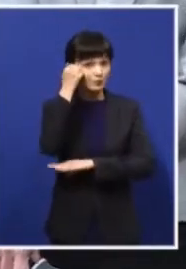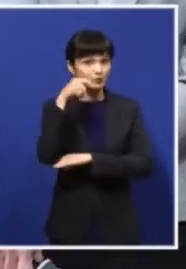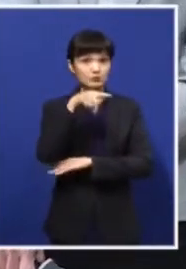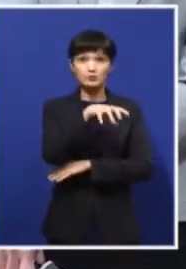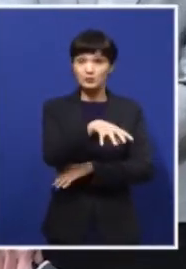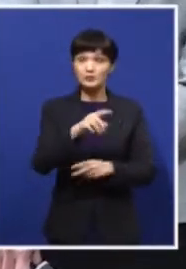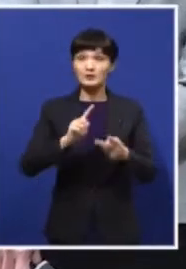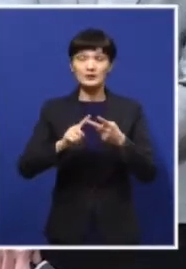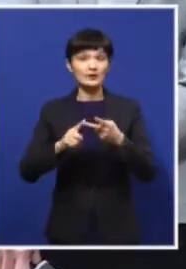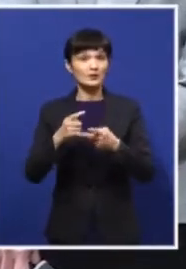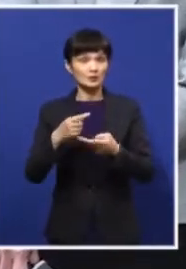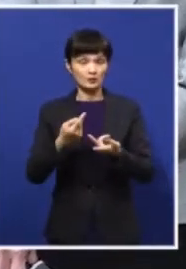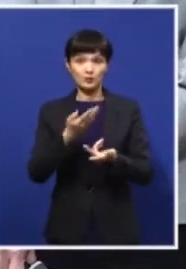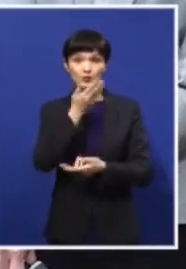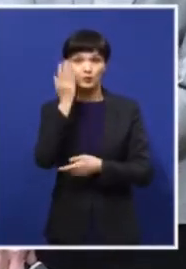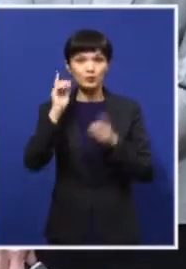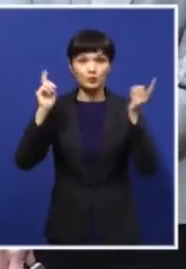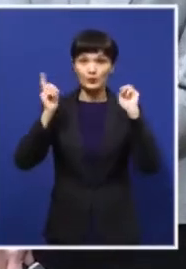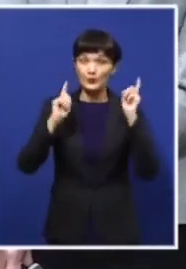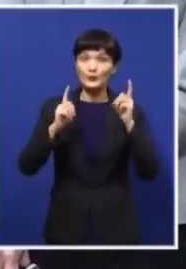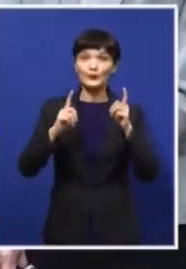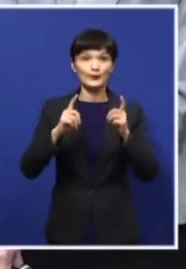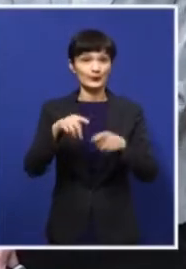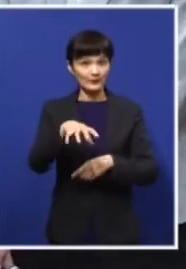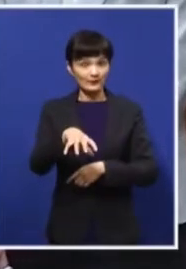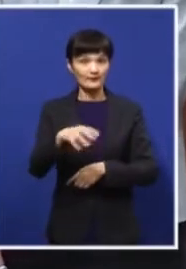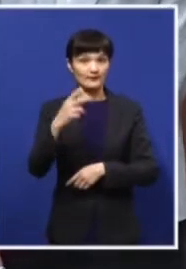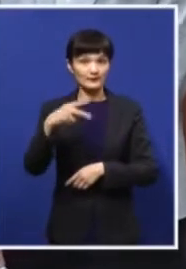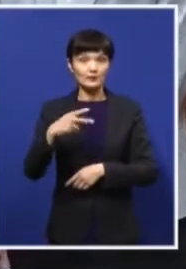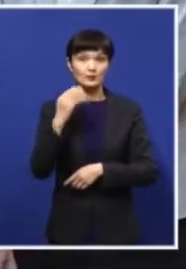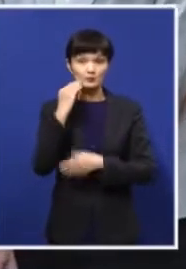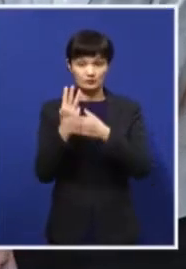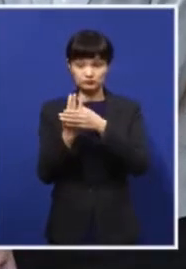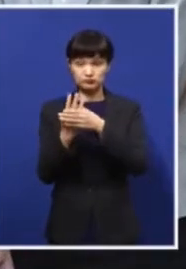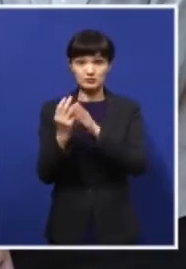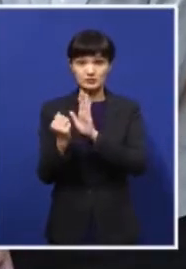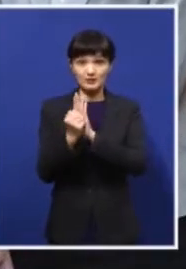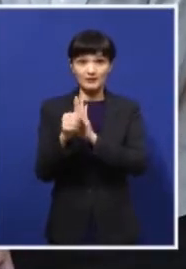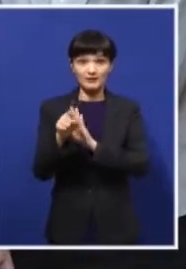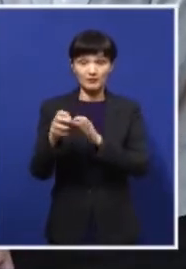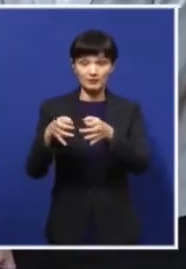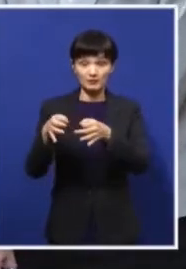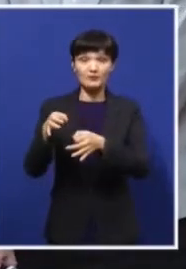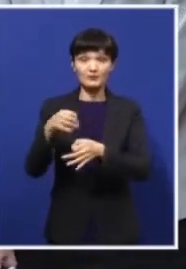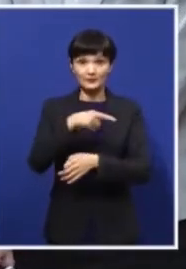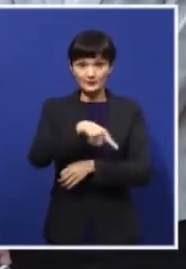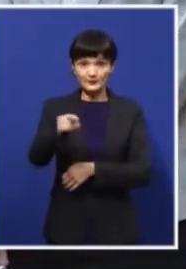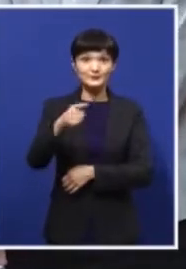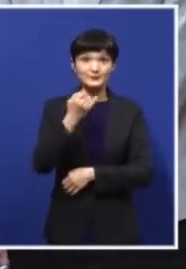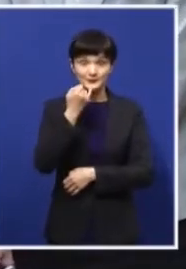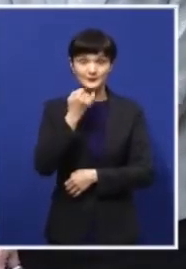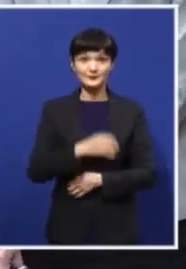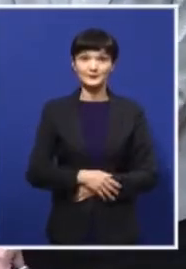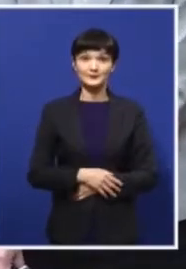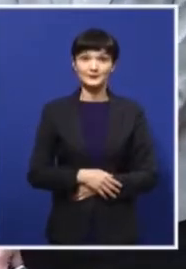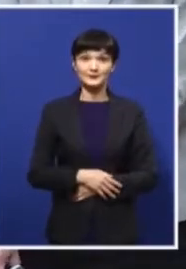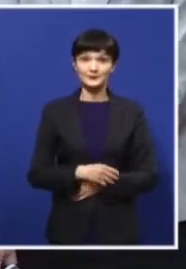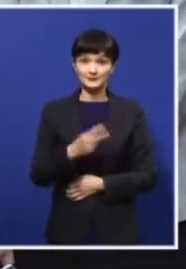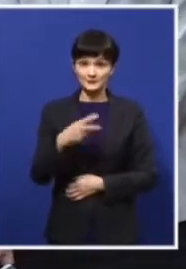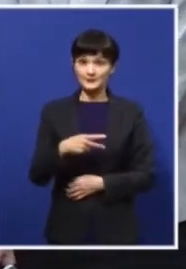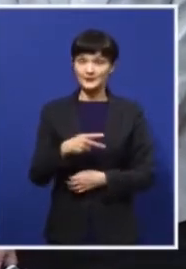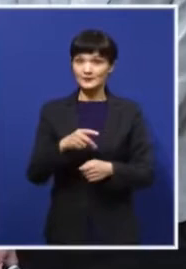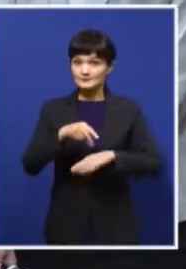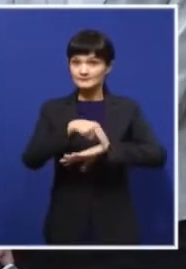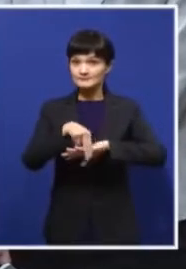光游乐业。还有您有温泉标章的业者，那他们当然也会跟金融会一样，会包装出很